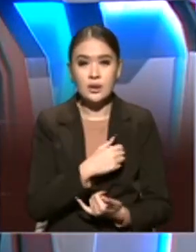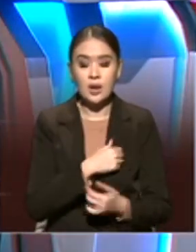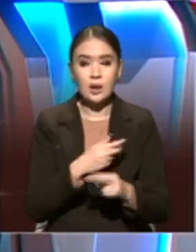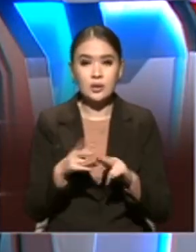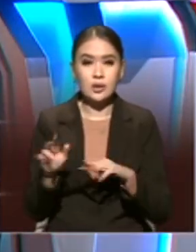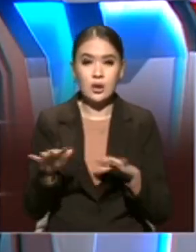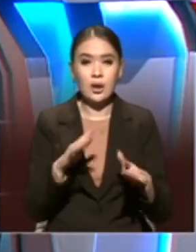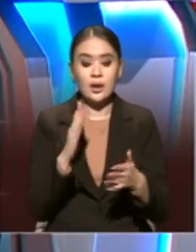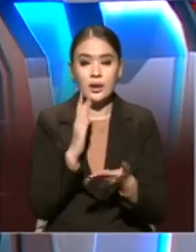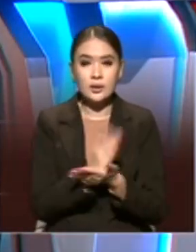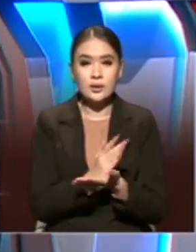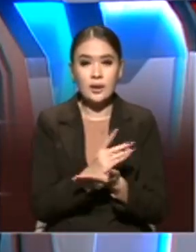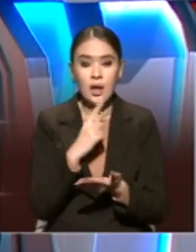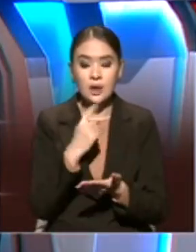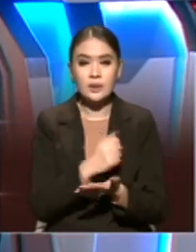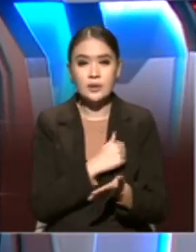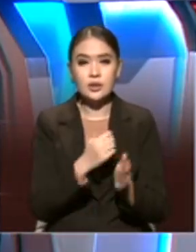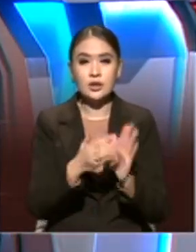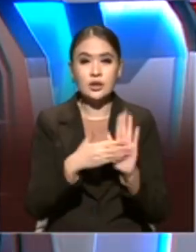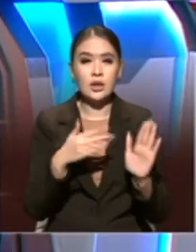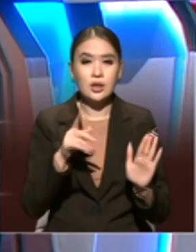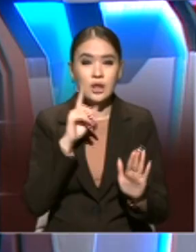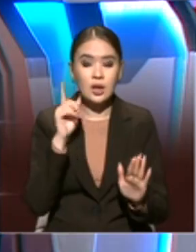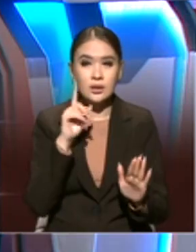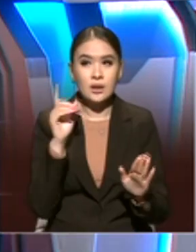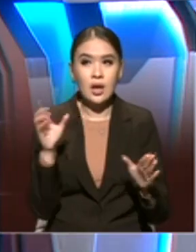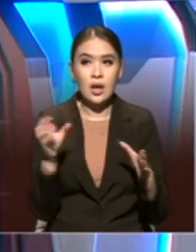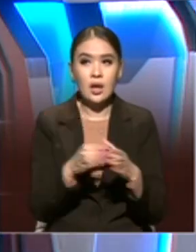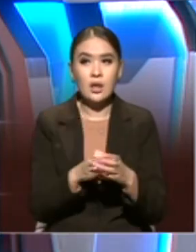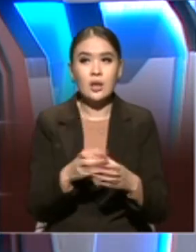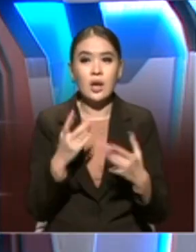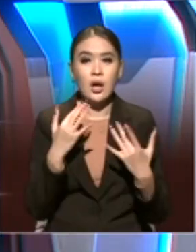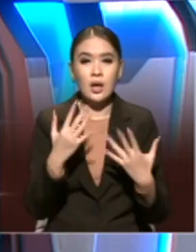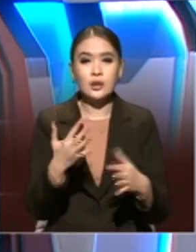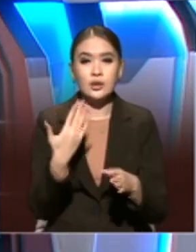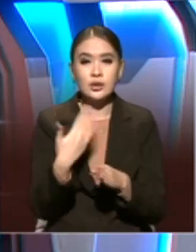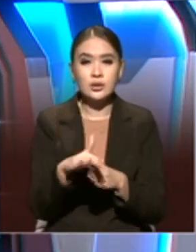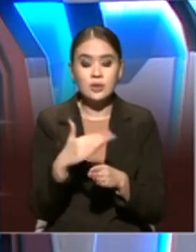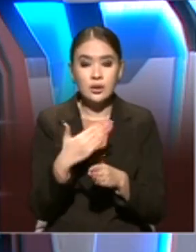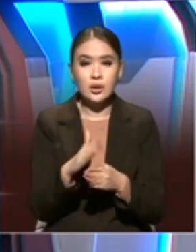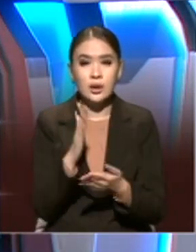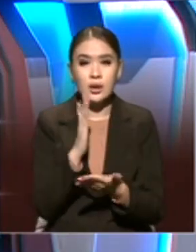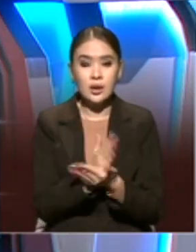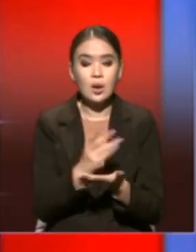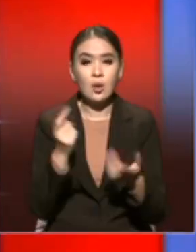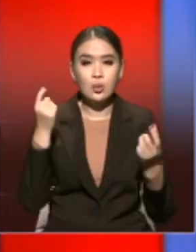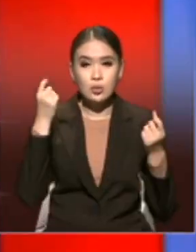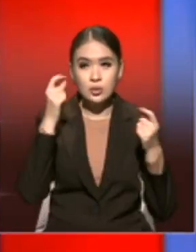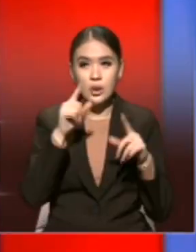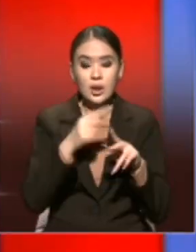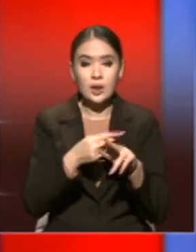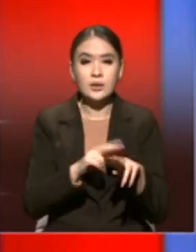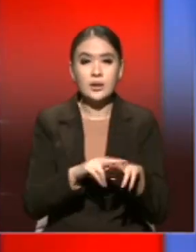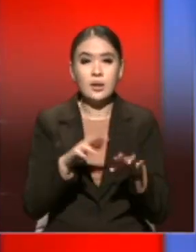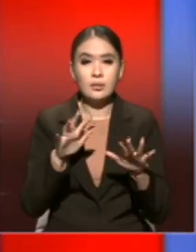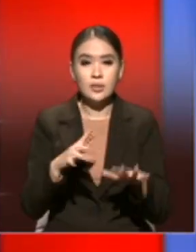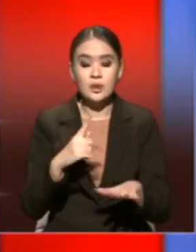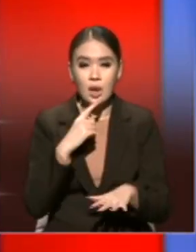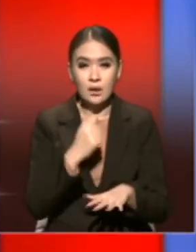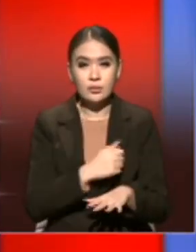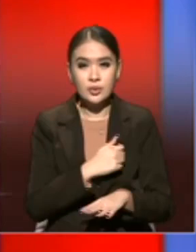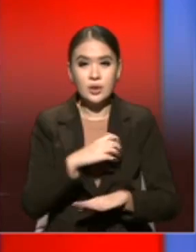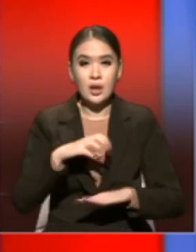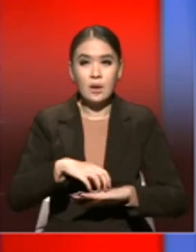жатыр. Сол әскерге шақырылған жастарды шақырылу кезінде қанша несиесі бар екенін анықтап, сол жерден әскери